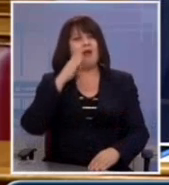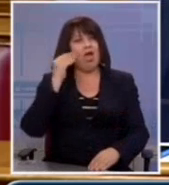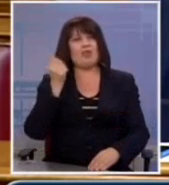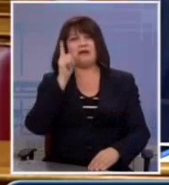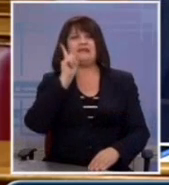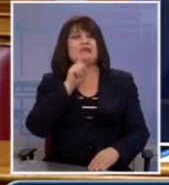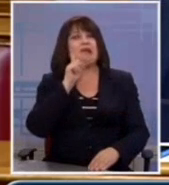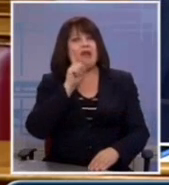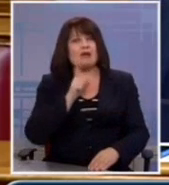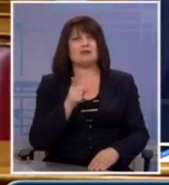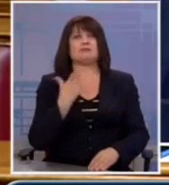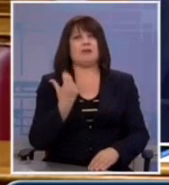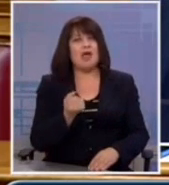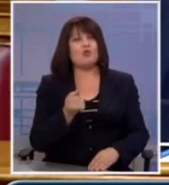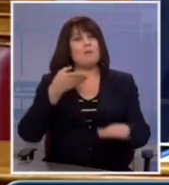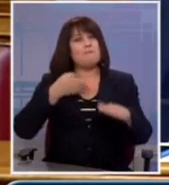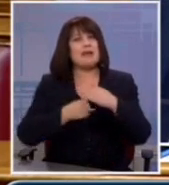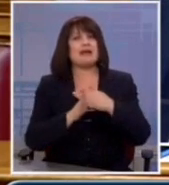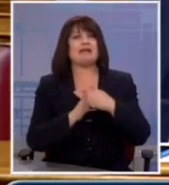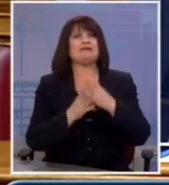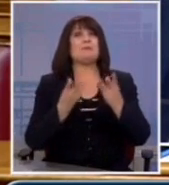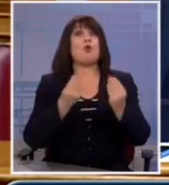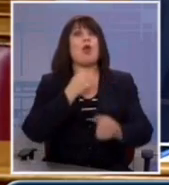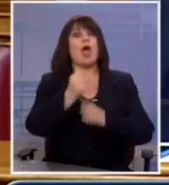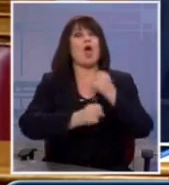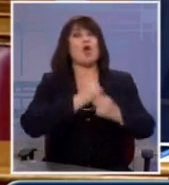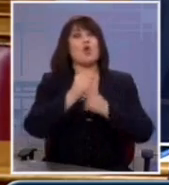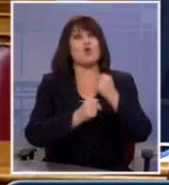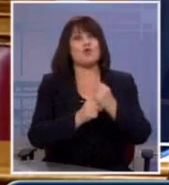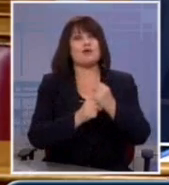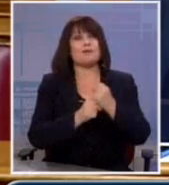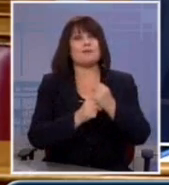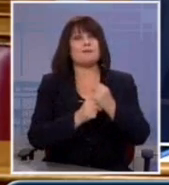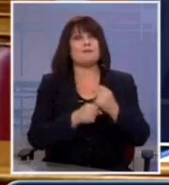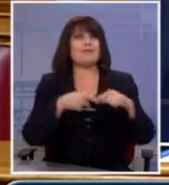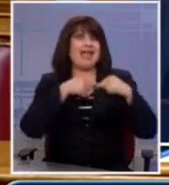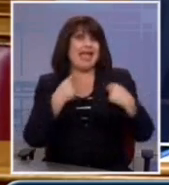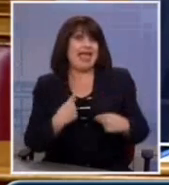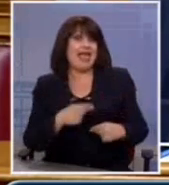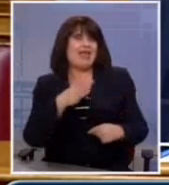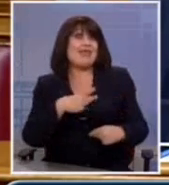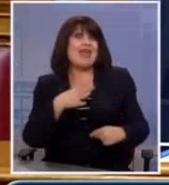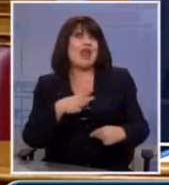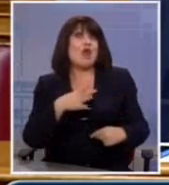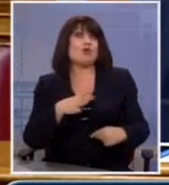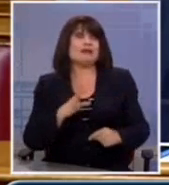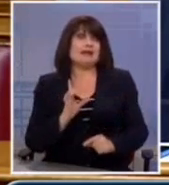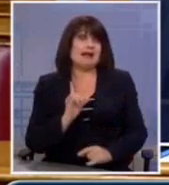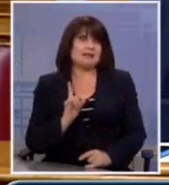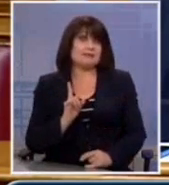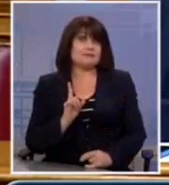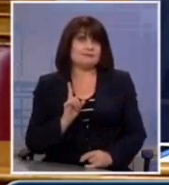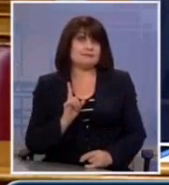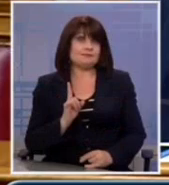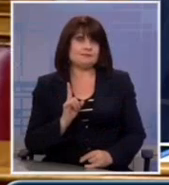γυναίκες που έχουν περάσει δεκαετίες απολύτως εθελοντικά, απολύτως στη